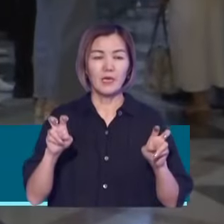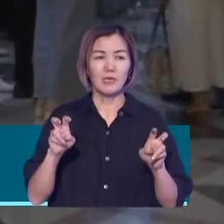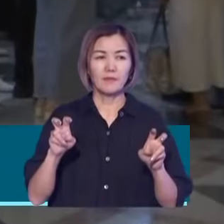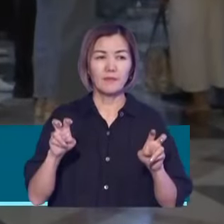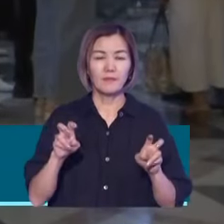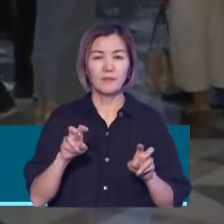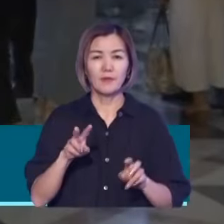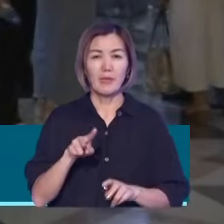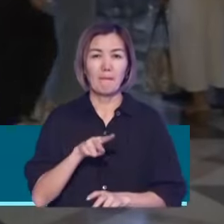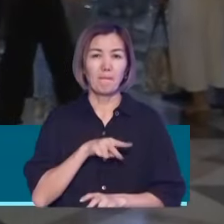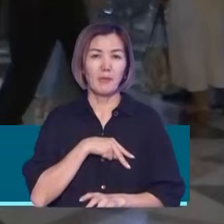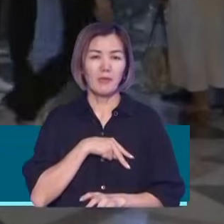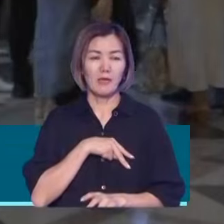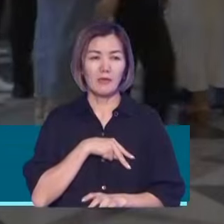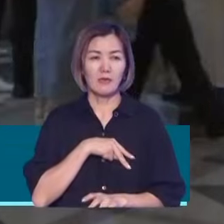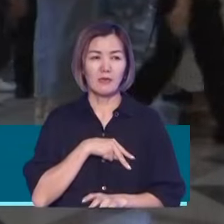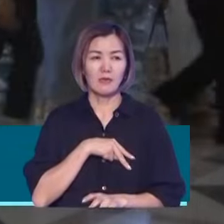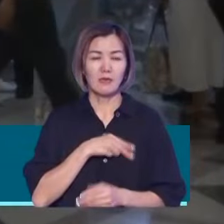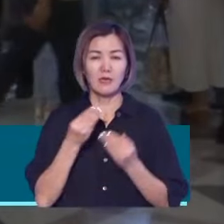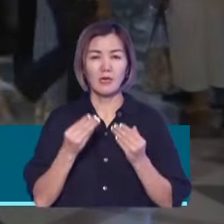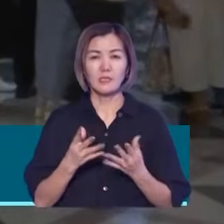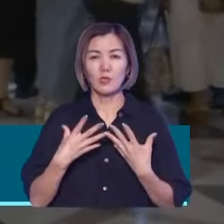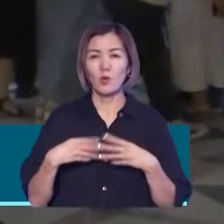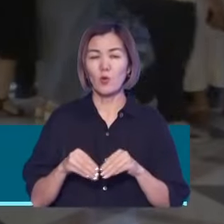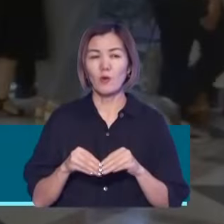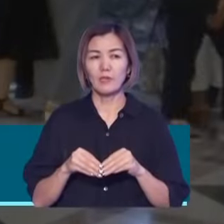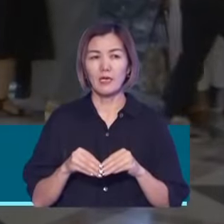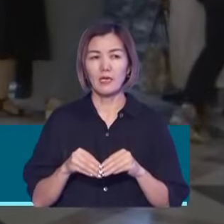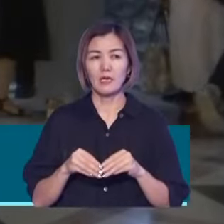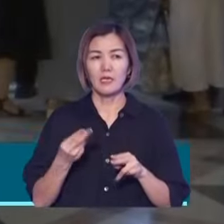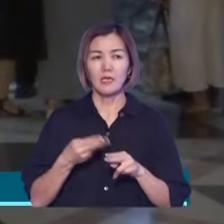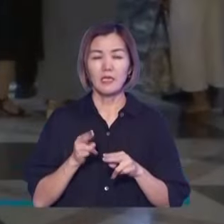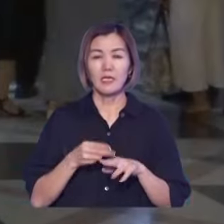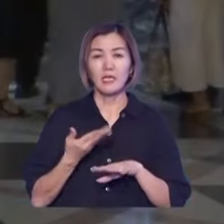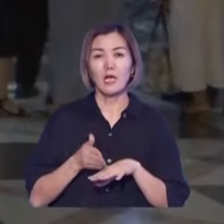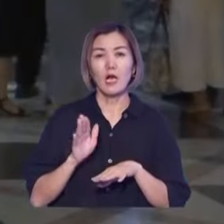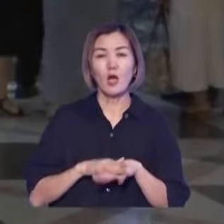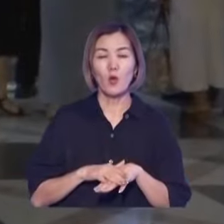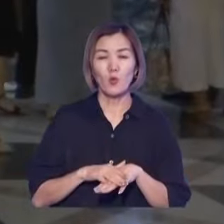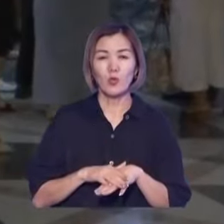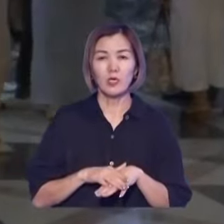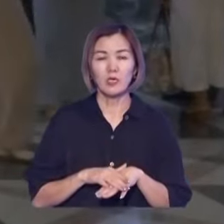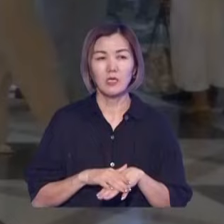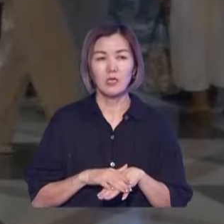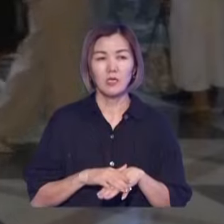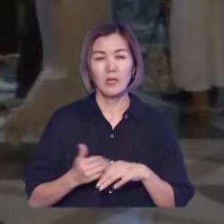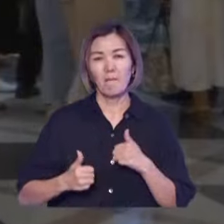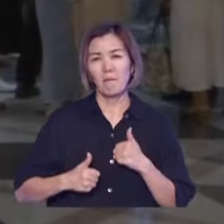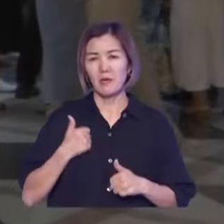медаль, осы қазір қоғамдағы ең бір ауыр дерт, осы мақтан құмарлық